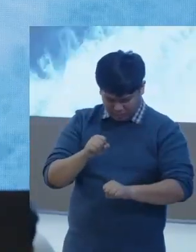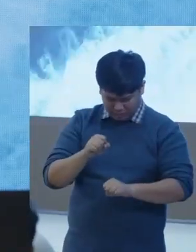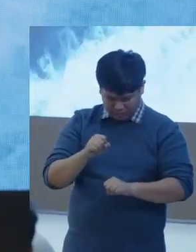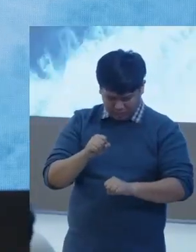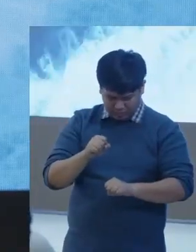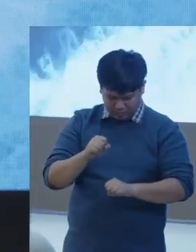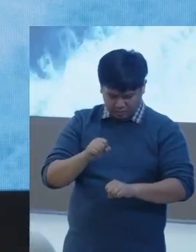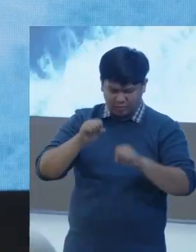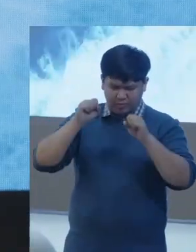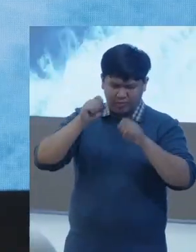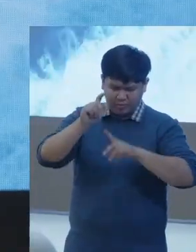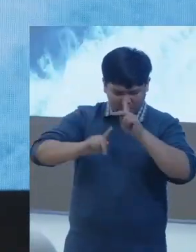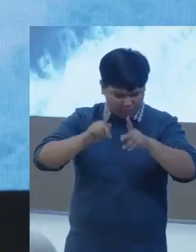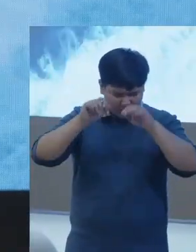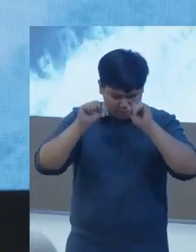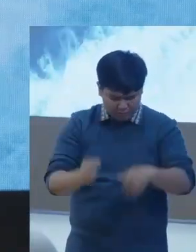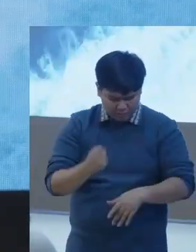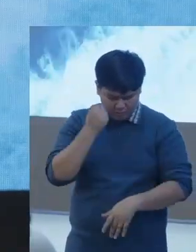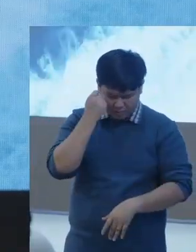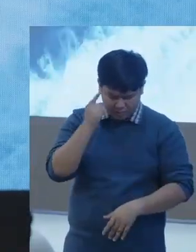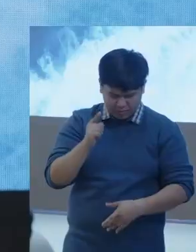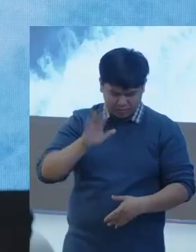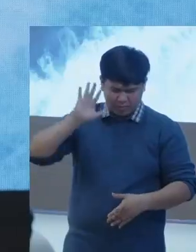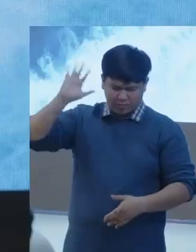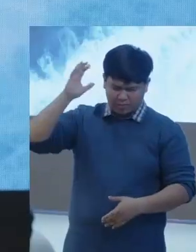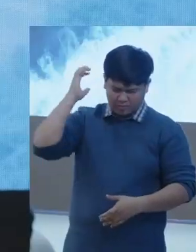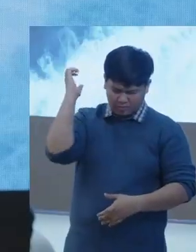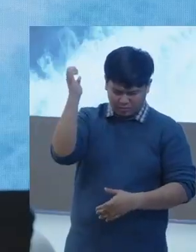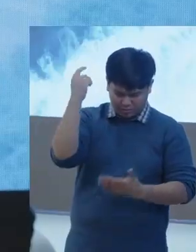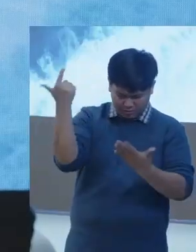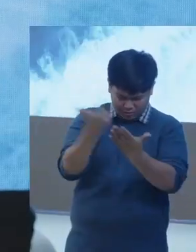ay makaunawa ng inyong ebanghelyo